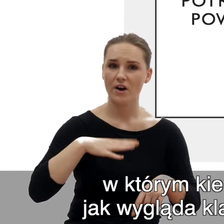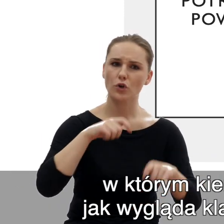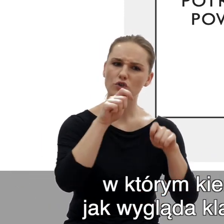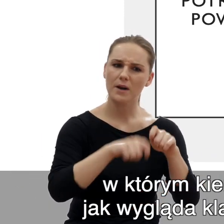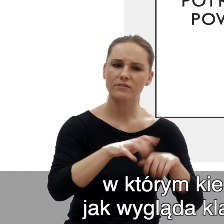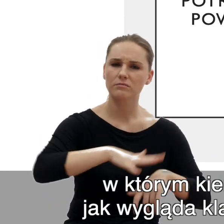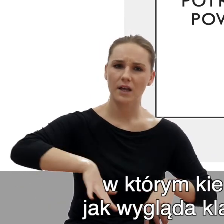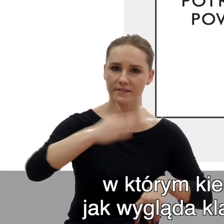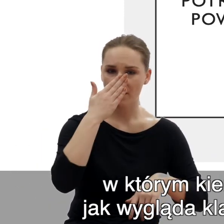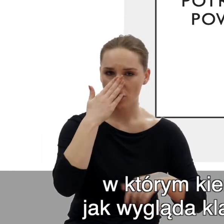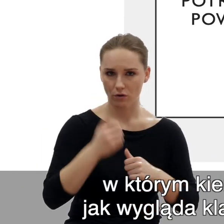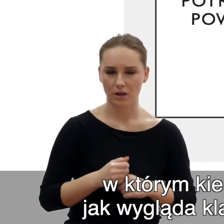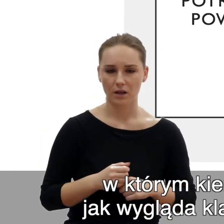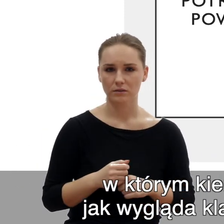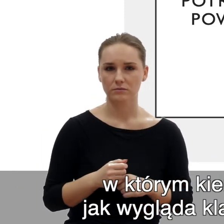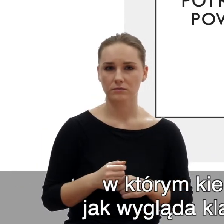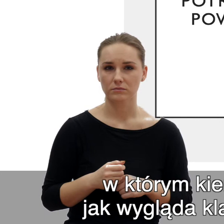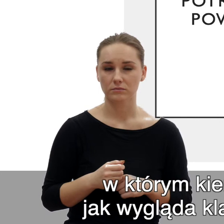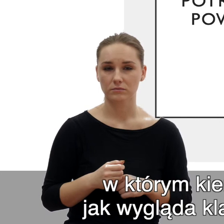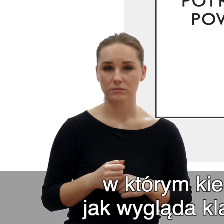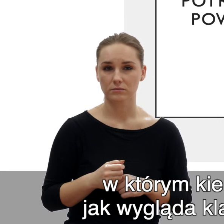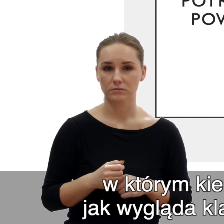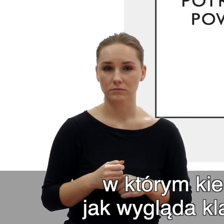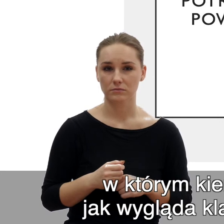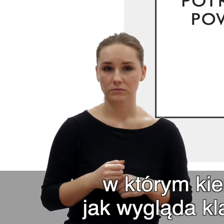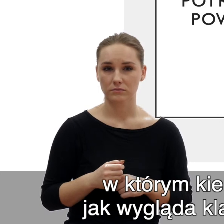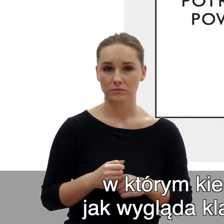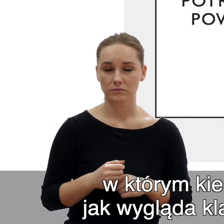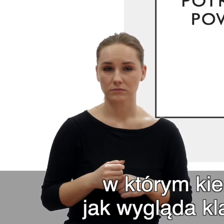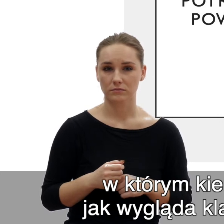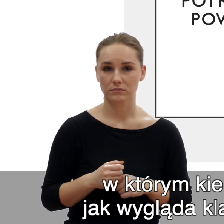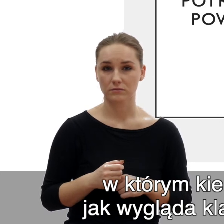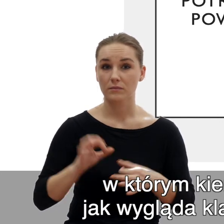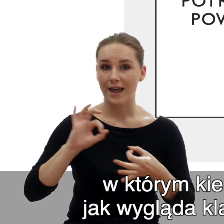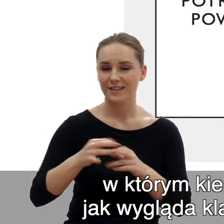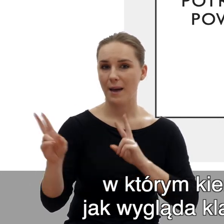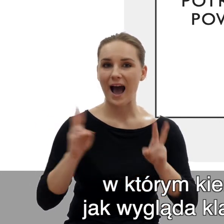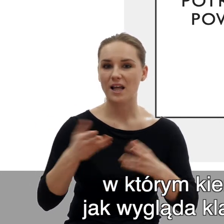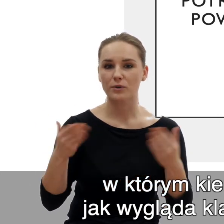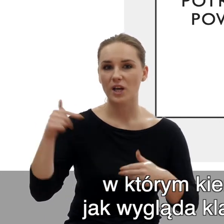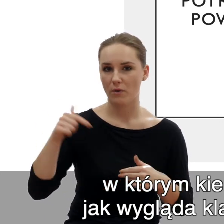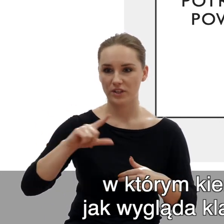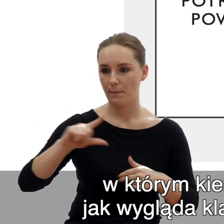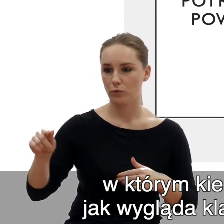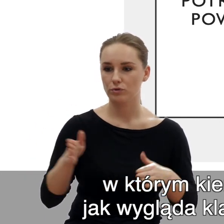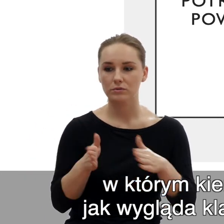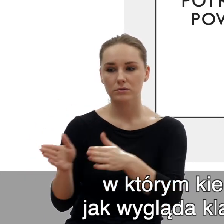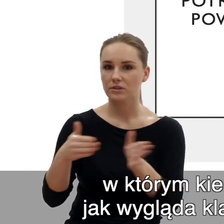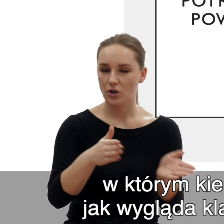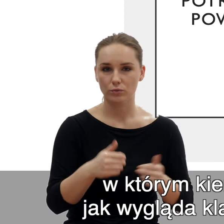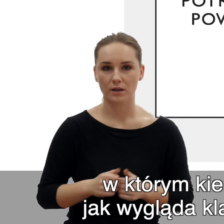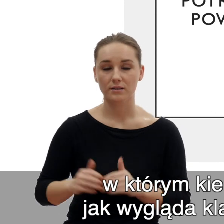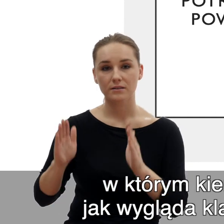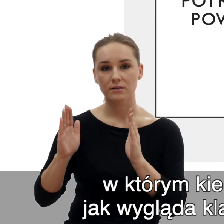należy udać się, gdy nastąpi alarm, jak wygląda klatka ewakuacyjna, gdzie jest